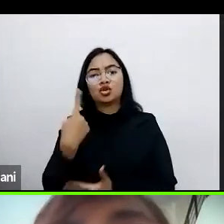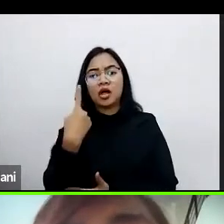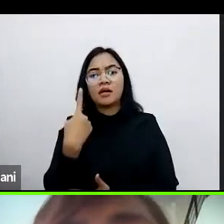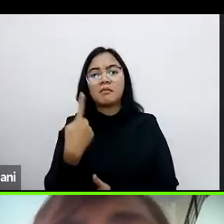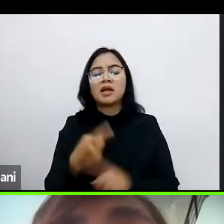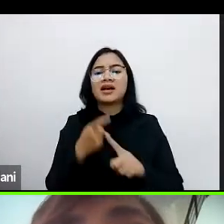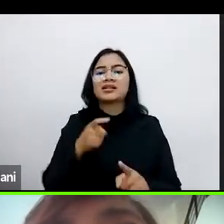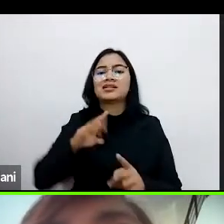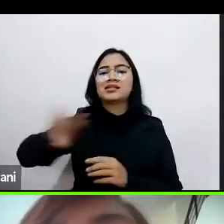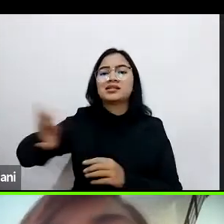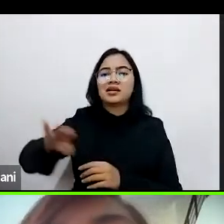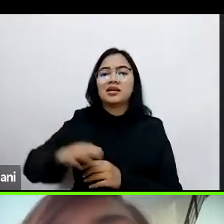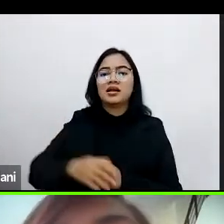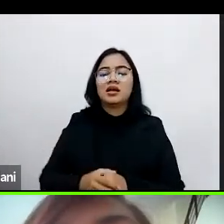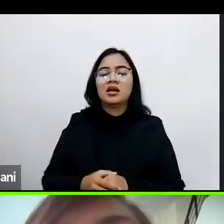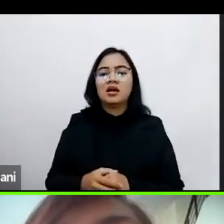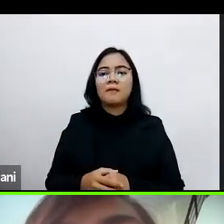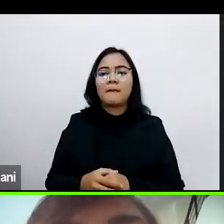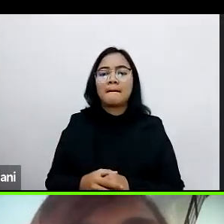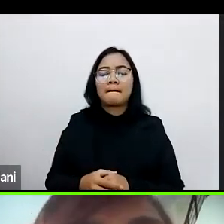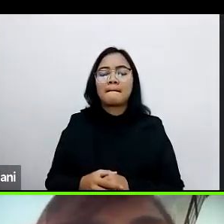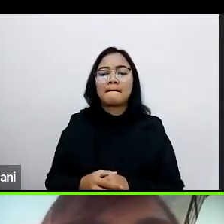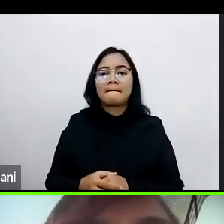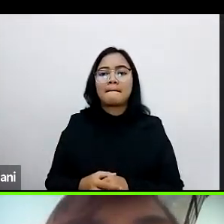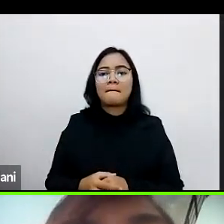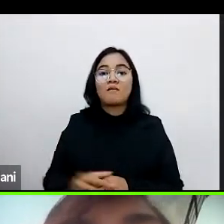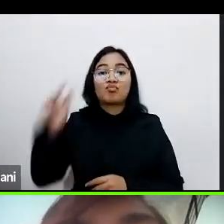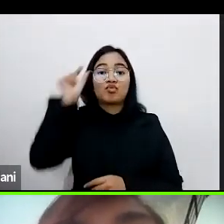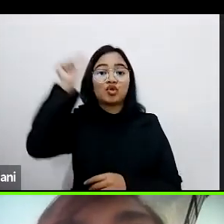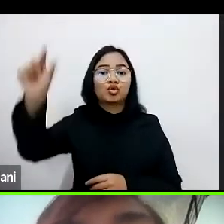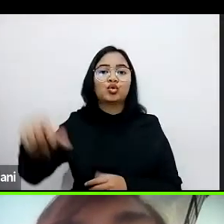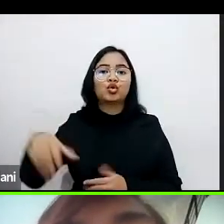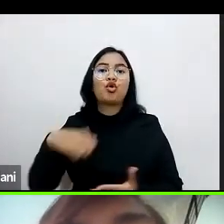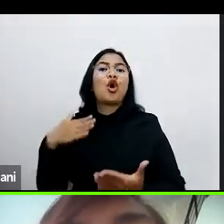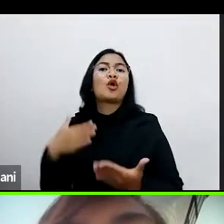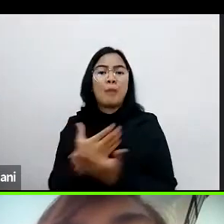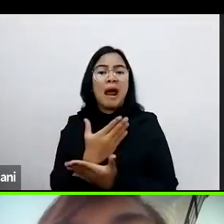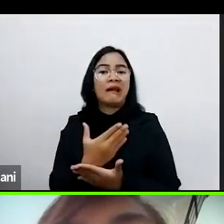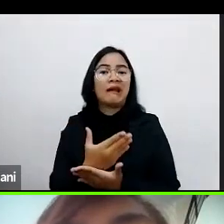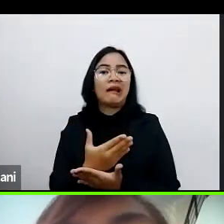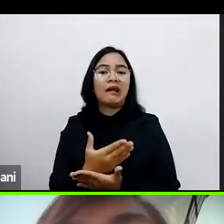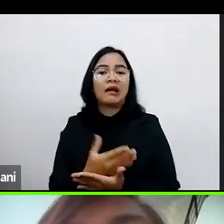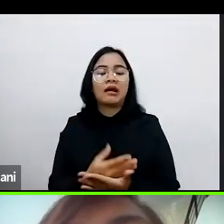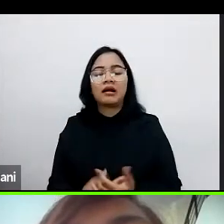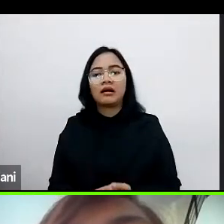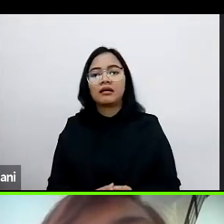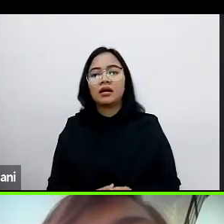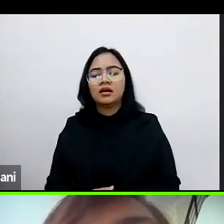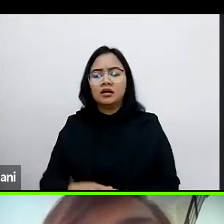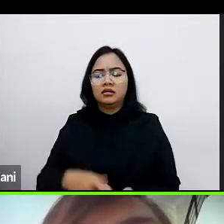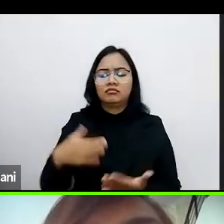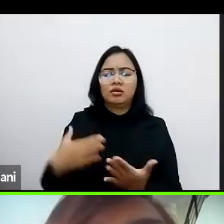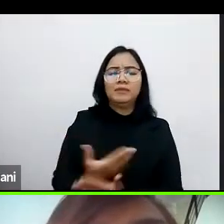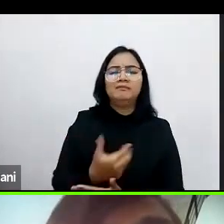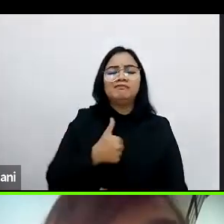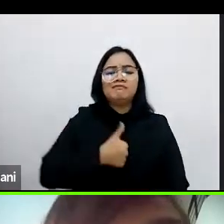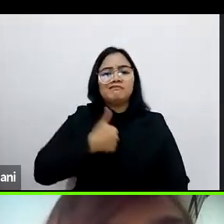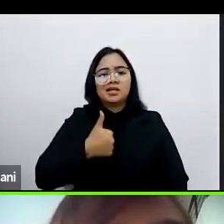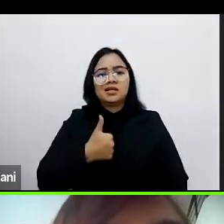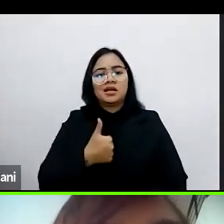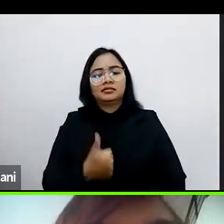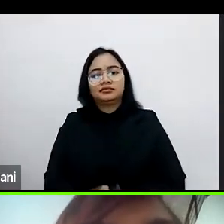sisi apa untuk korban gitu ya, bagaimana korban kemudian bisa apa